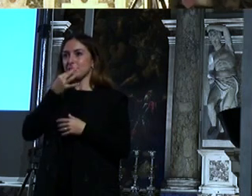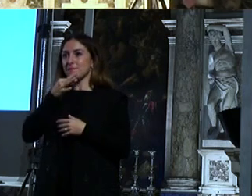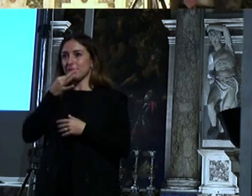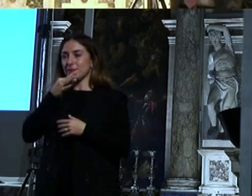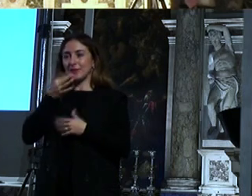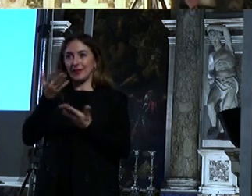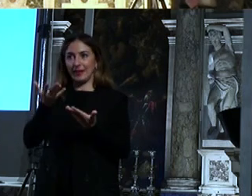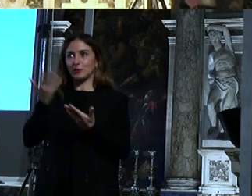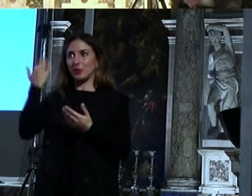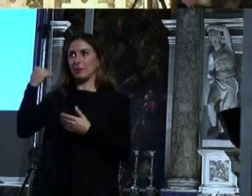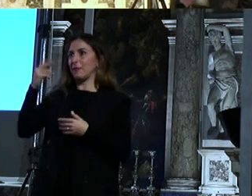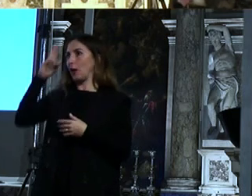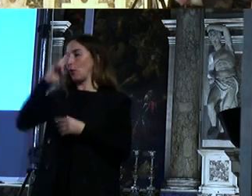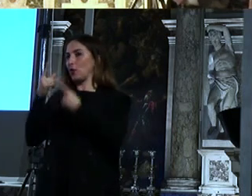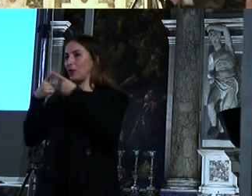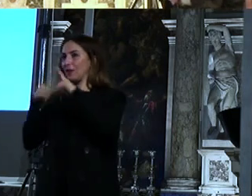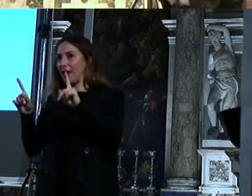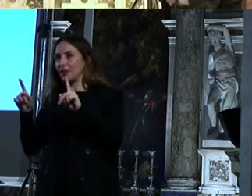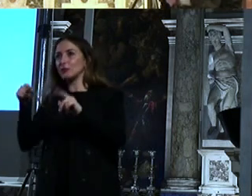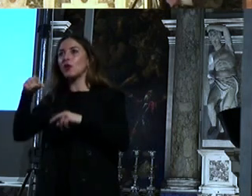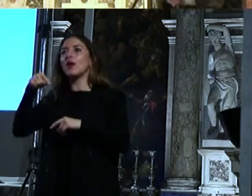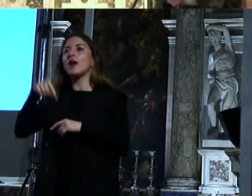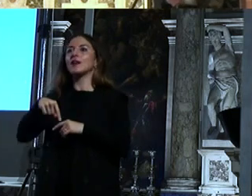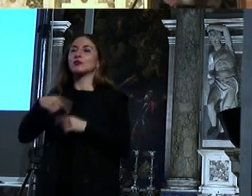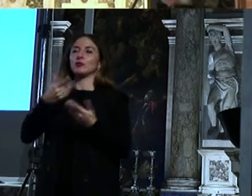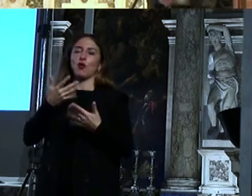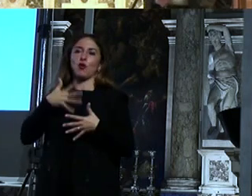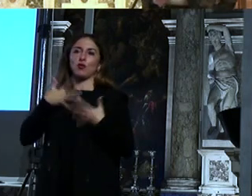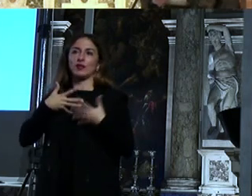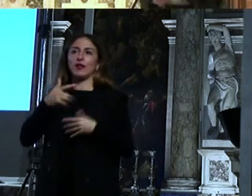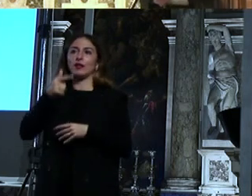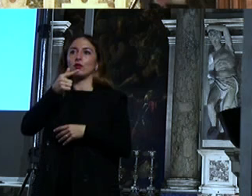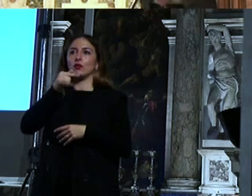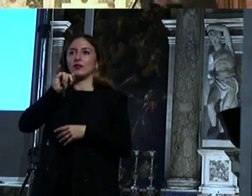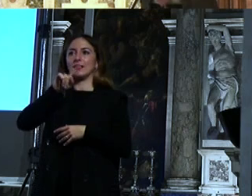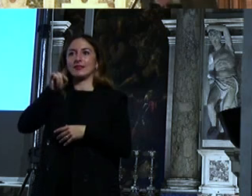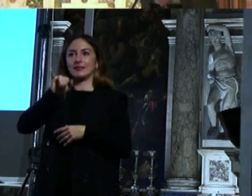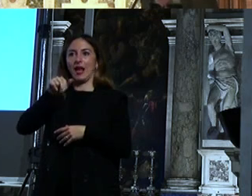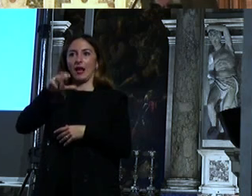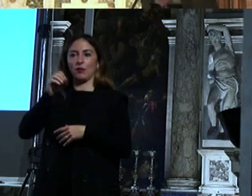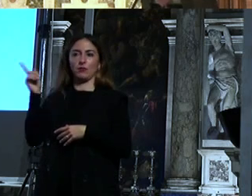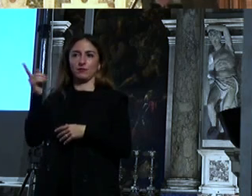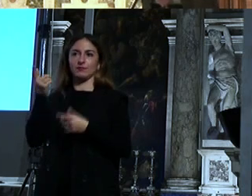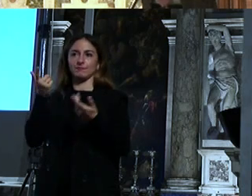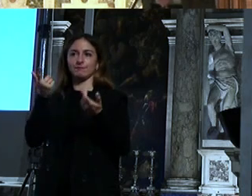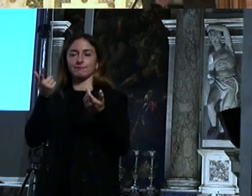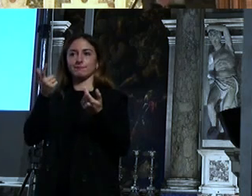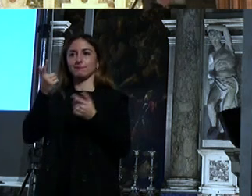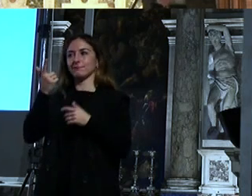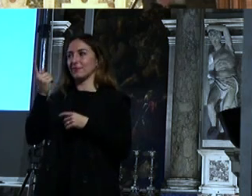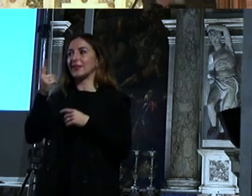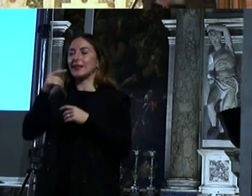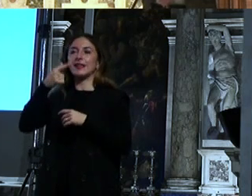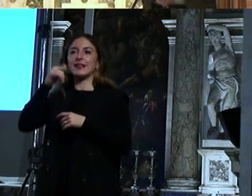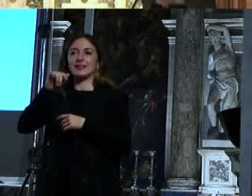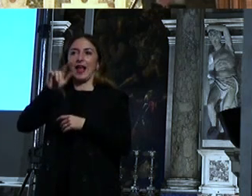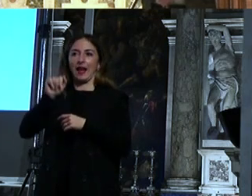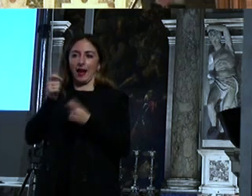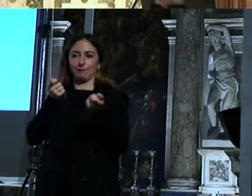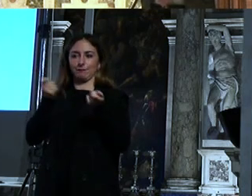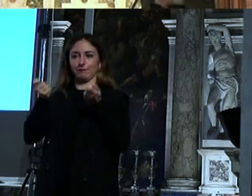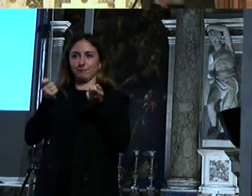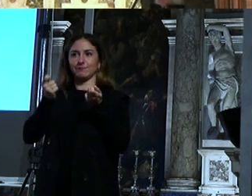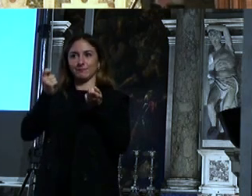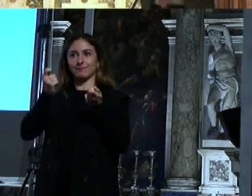ruolo. Sono ben felice che sia Tiziano oggi a reggere l'Ateneo, lo fa con grande maestria